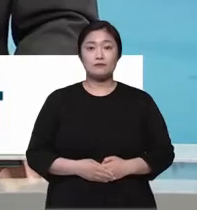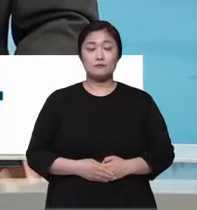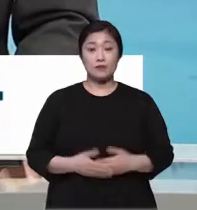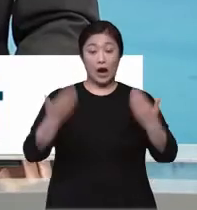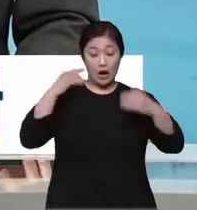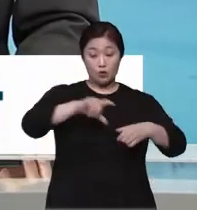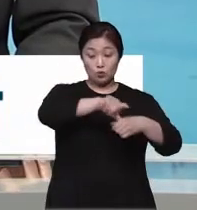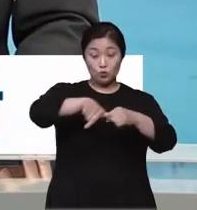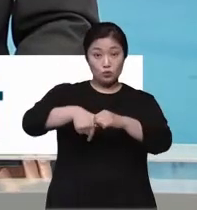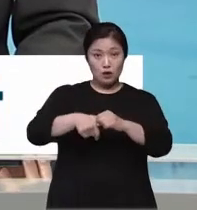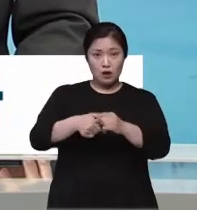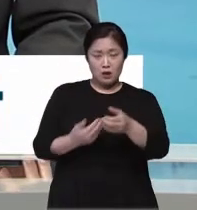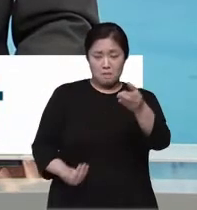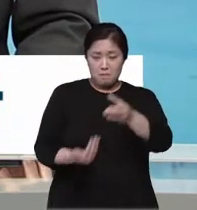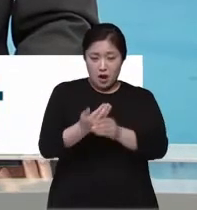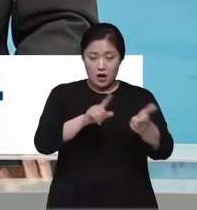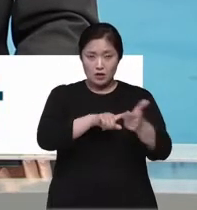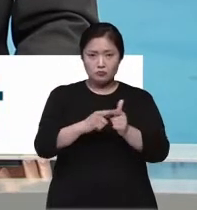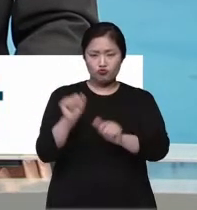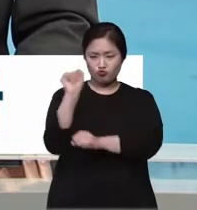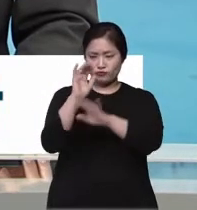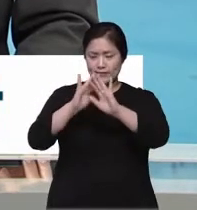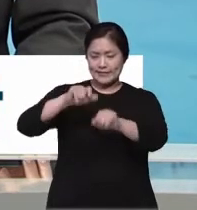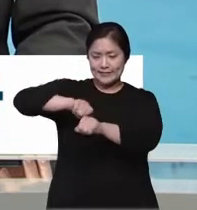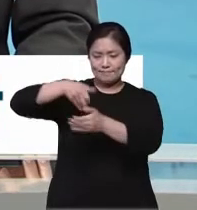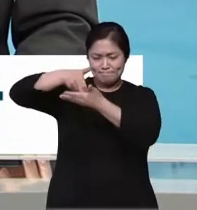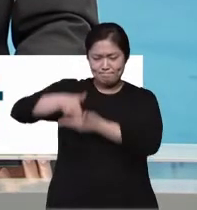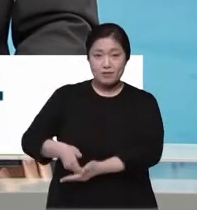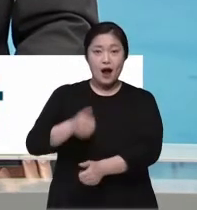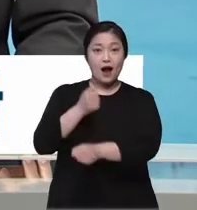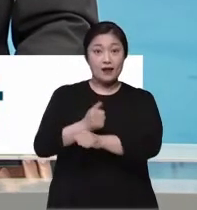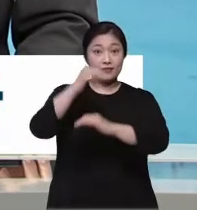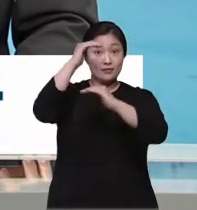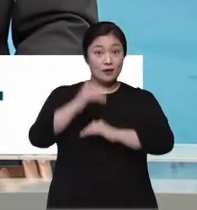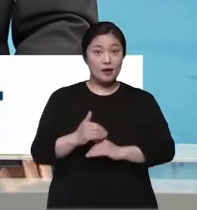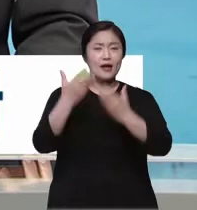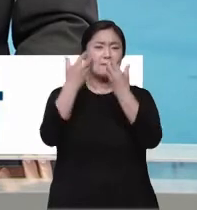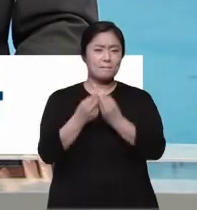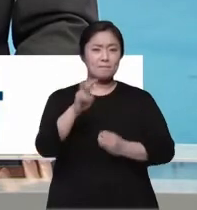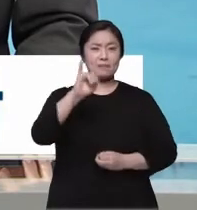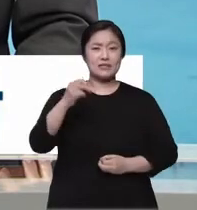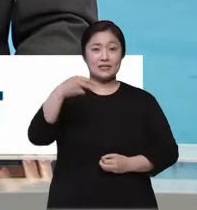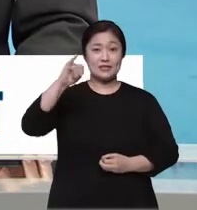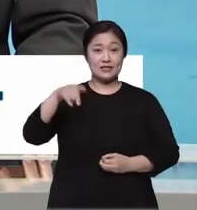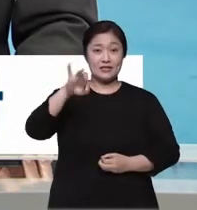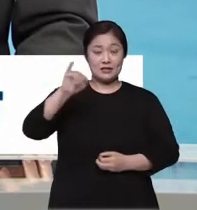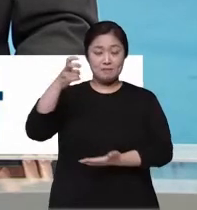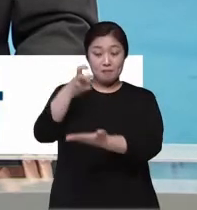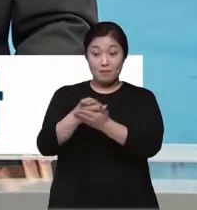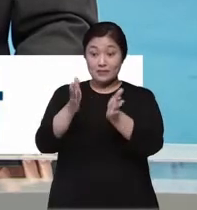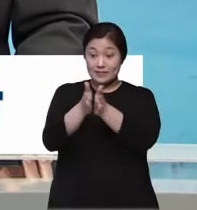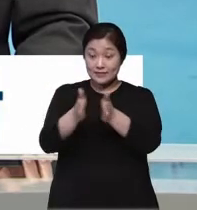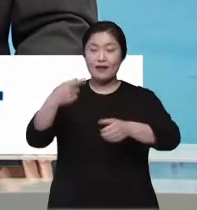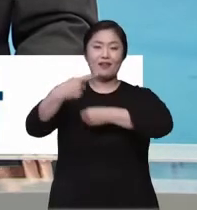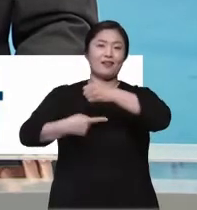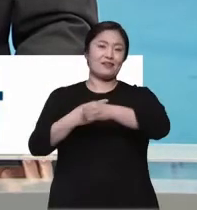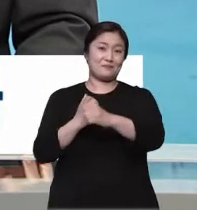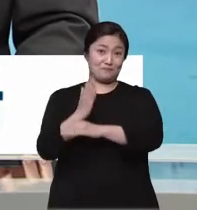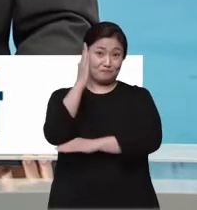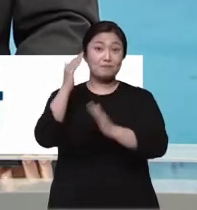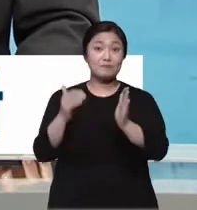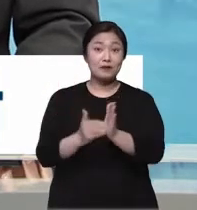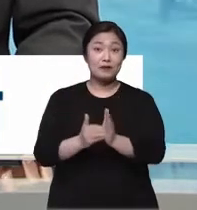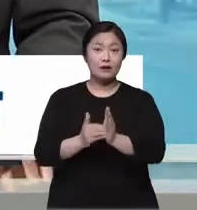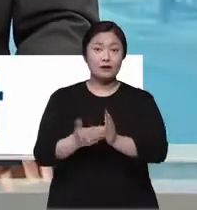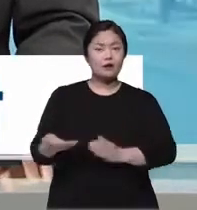스쿨존에서 사고를 낸 운전자의 처벌을 강화하는 내용을 담은 이른바 민식이 법이 시행된 지 1년이 지났습니다